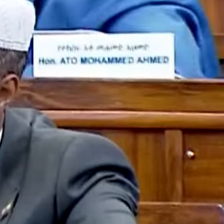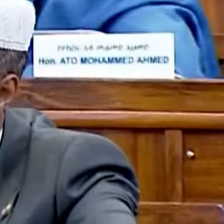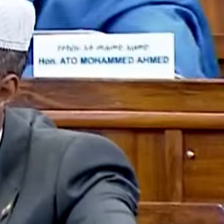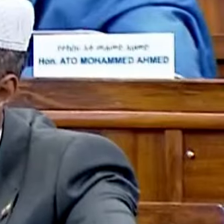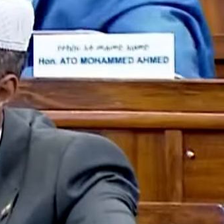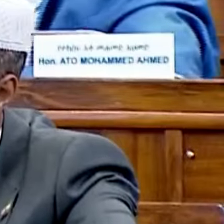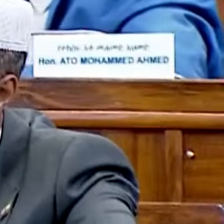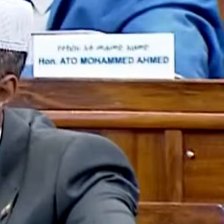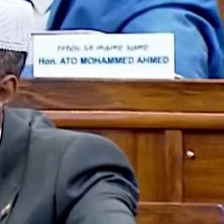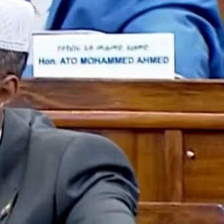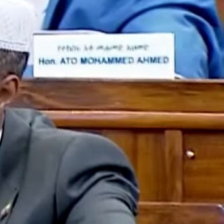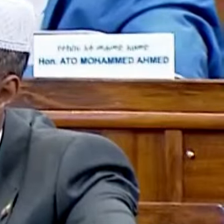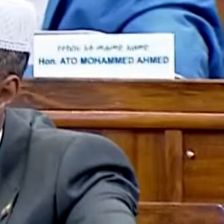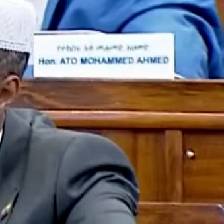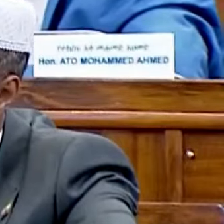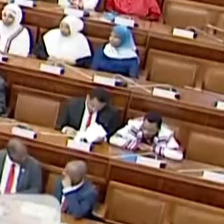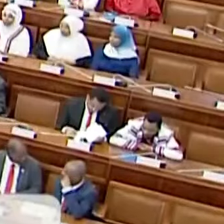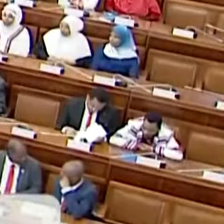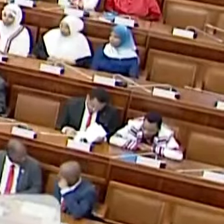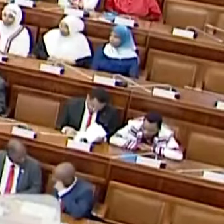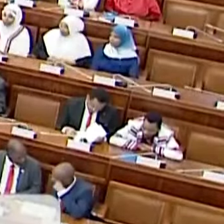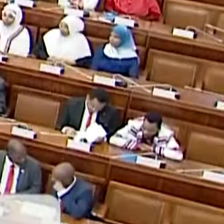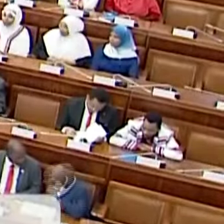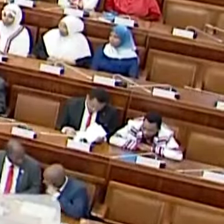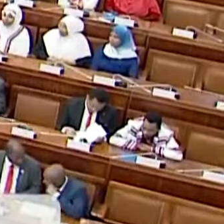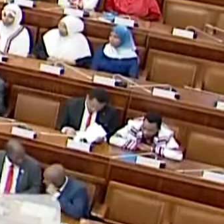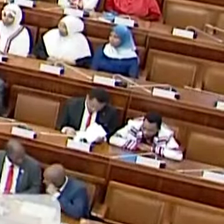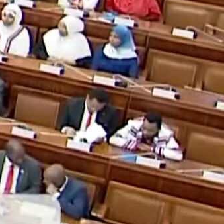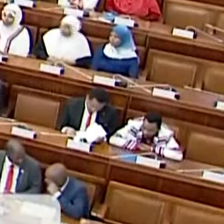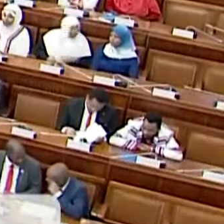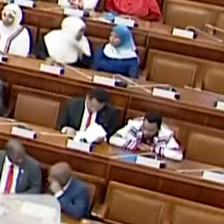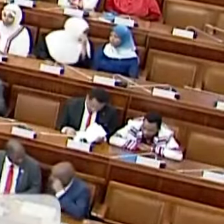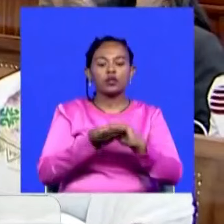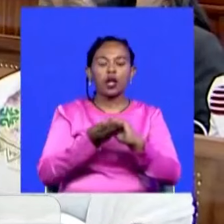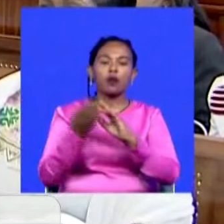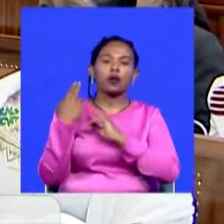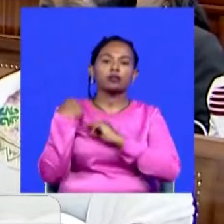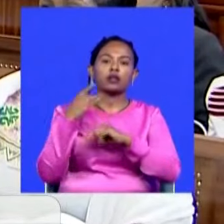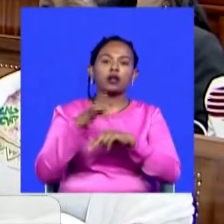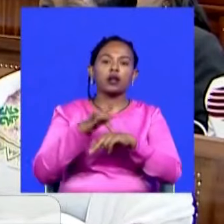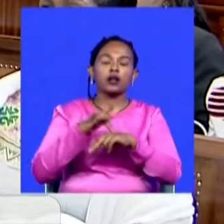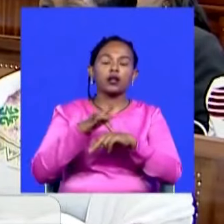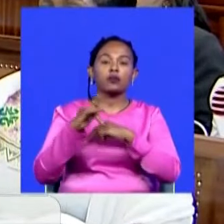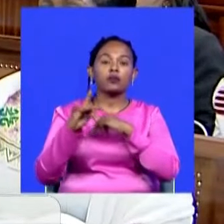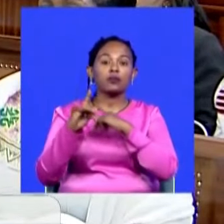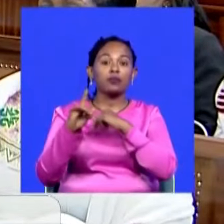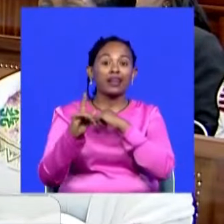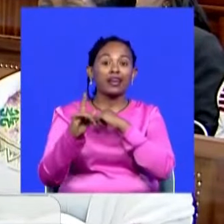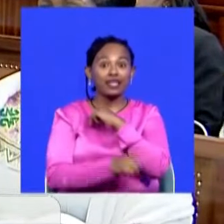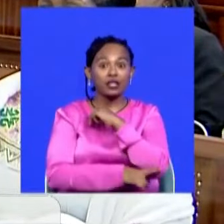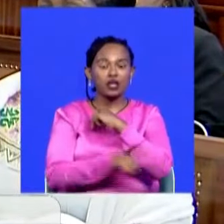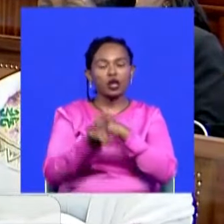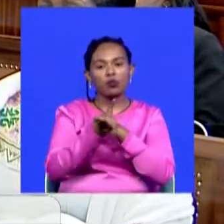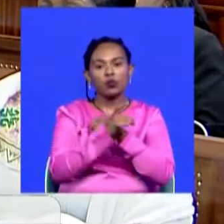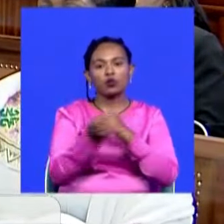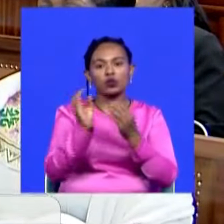ኮሚቴ መቋቋሙ ብንሰማም የህዝብና የመንግስት ሀብት በዘረፉ ሙሰኛ ባለስልጣናት ላይ መቀጣጫ የሚሆን እርምጃ ከመውሰድ ይልቅ